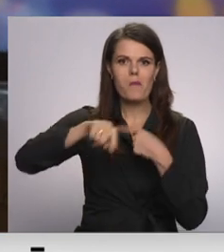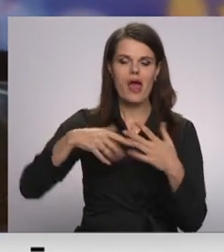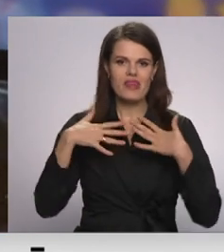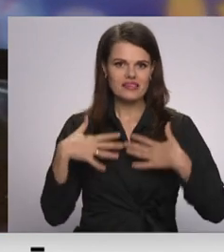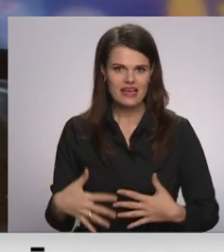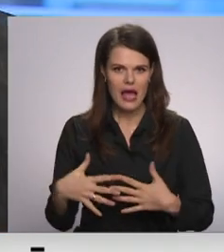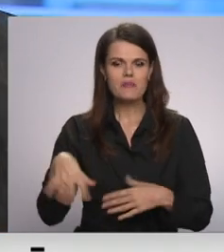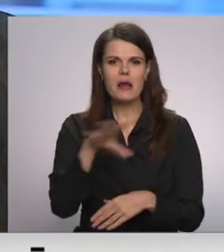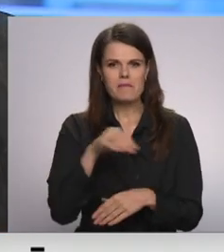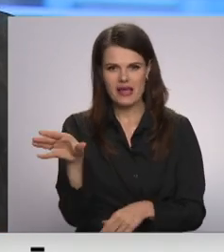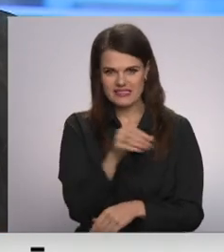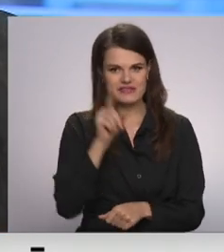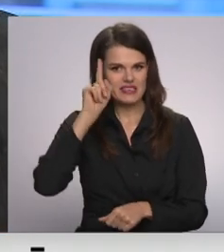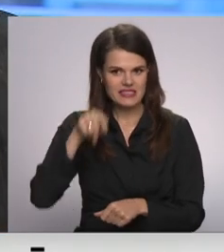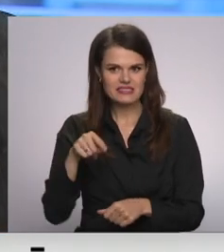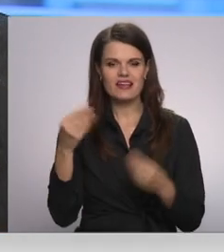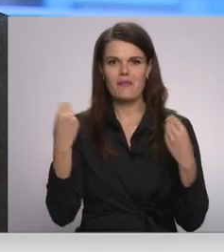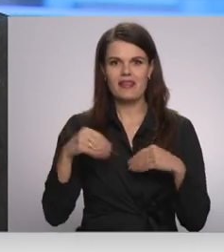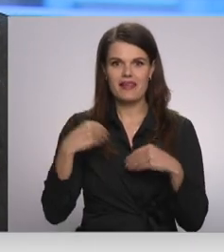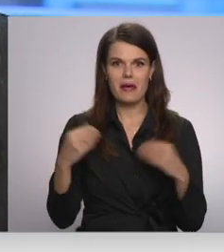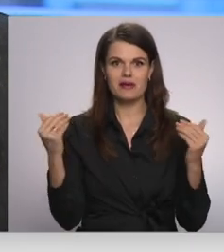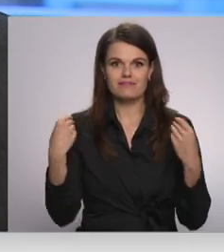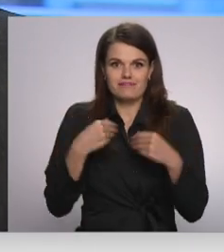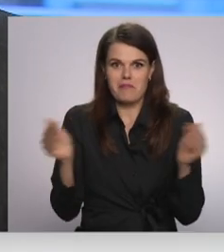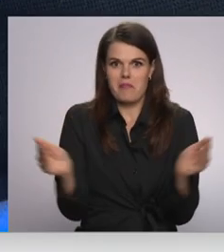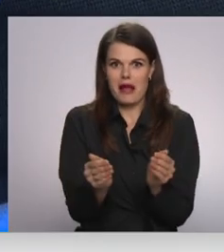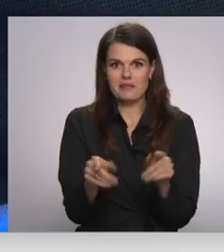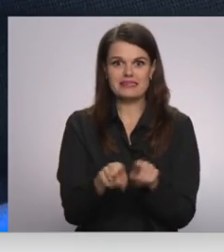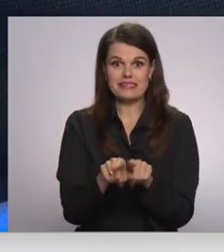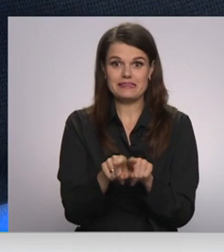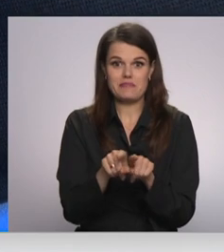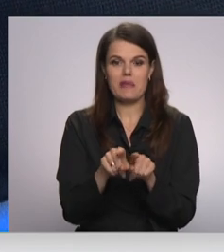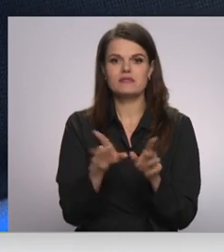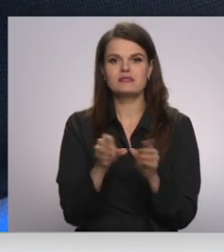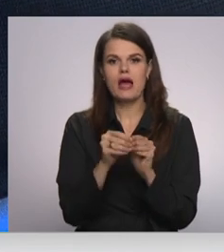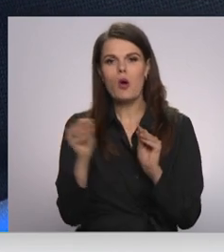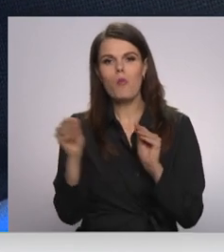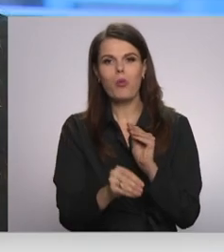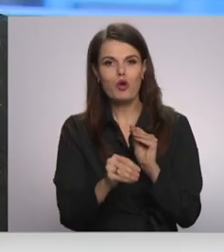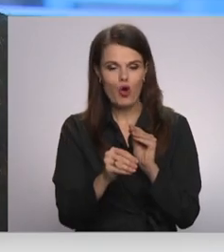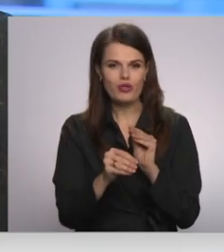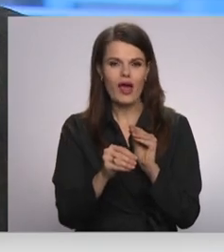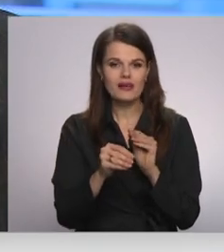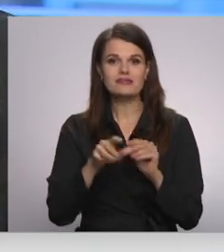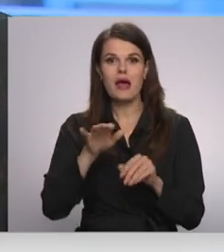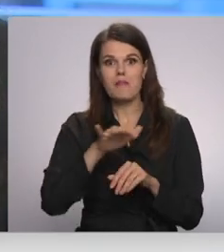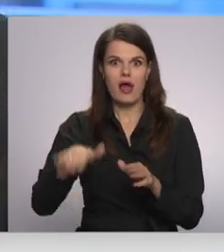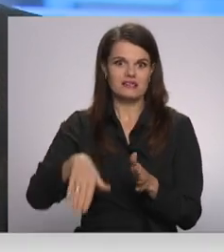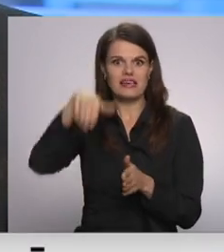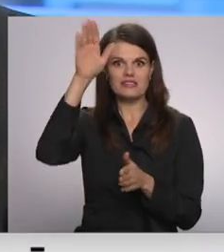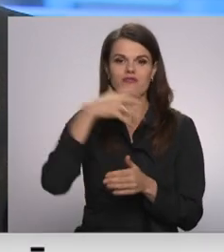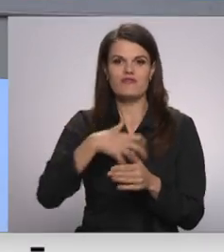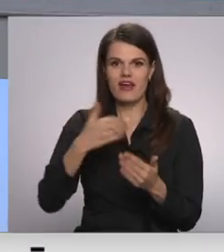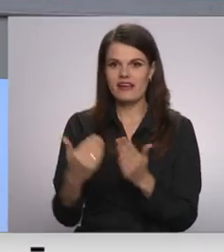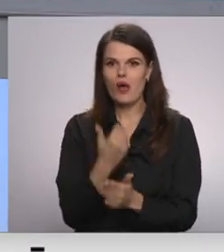taču visi zinām, kā ir, kad bērnam drēbes vairs nedara pēkšņi. Nu, tas pats notiek ar ortozes protēzi un vienkārši bērns ir izaudzis, vienkārši